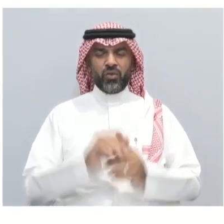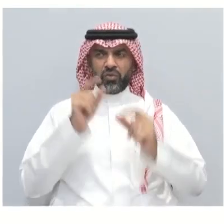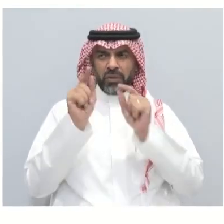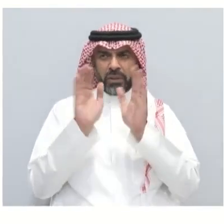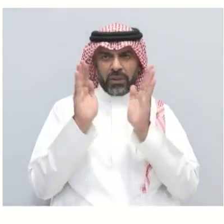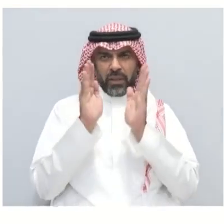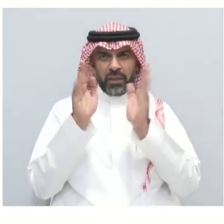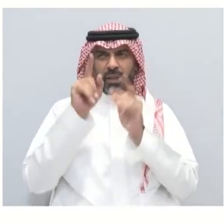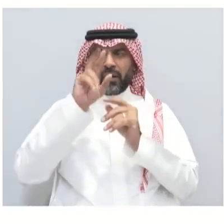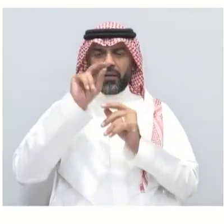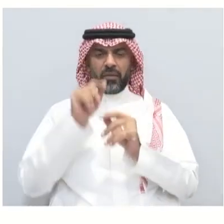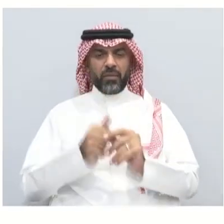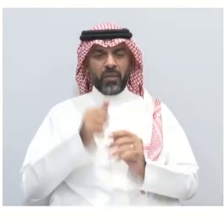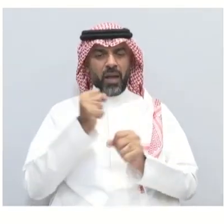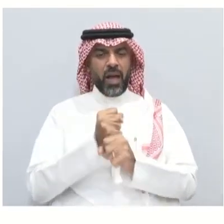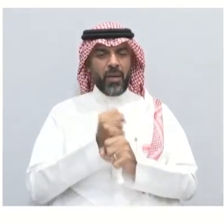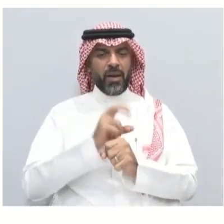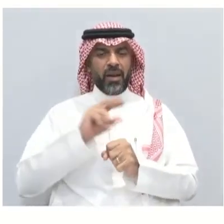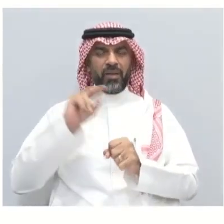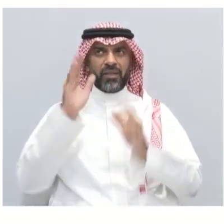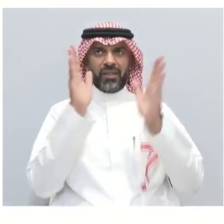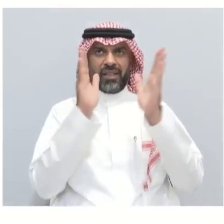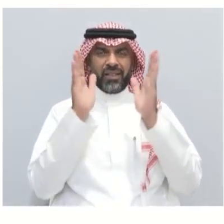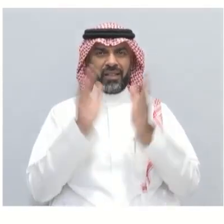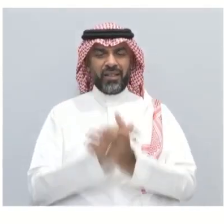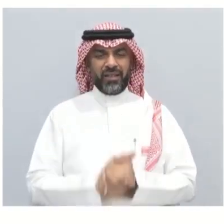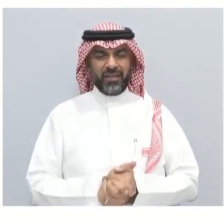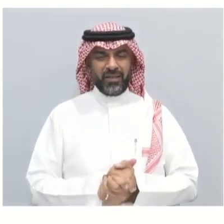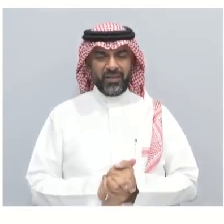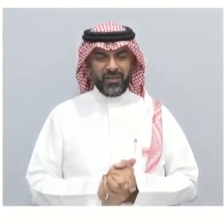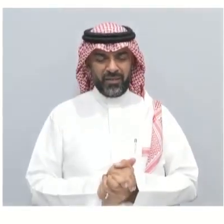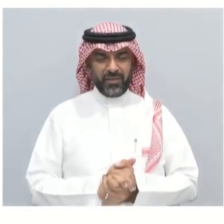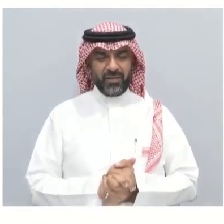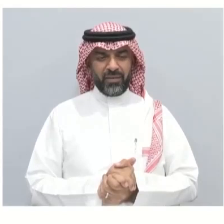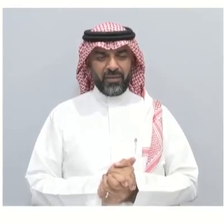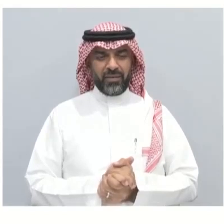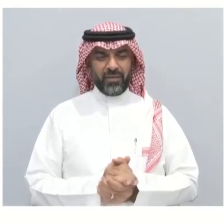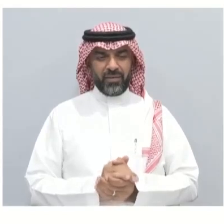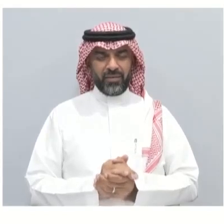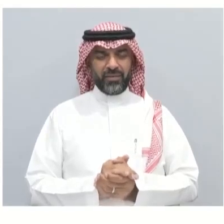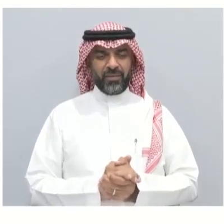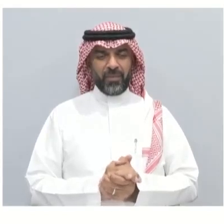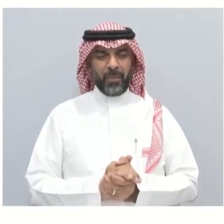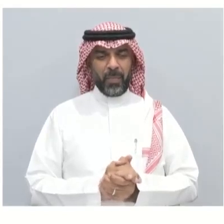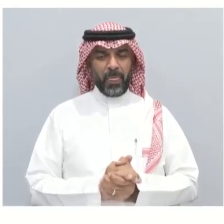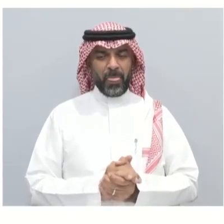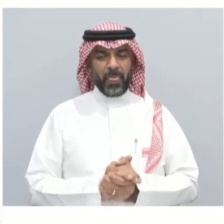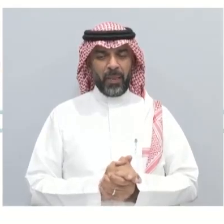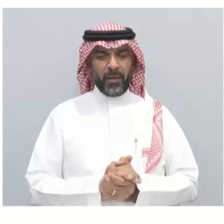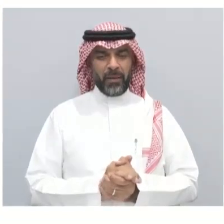ممكن ان نقوم بعمل عده خطوات حتى ندخل على الخيار الذي نريد تطبيقه على